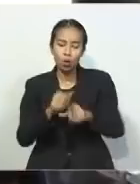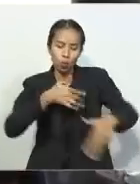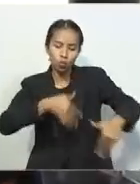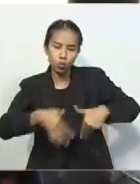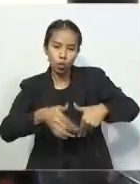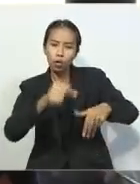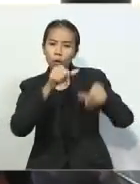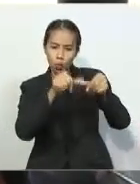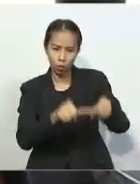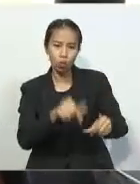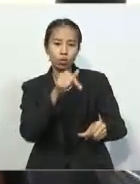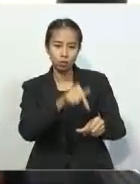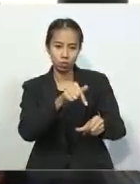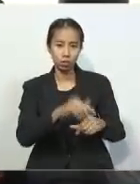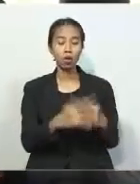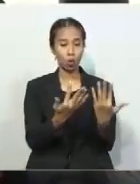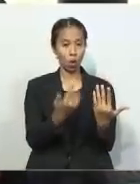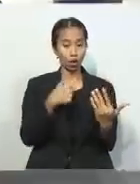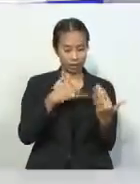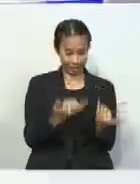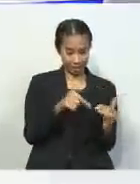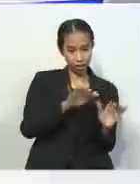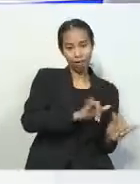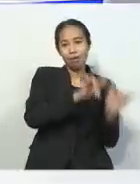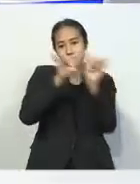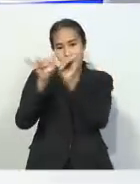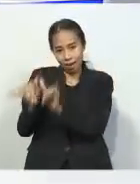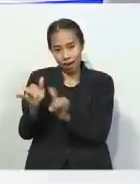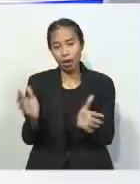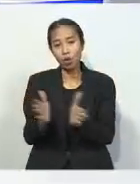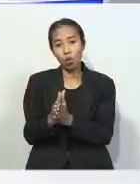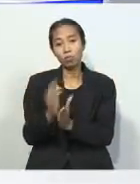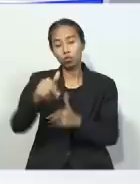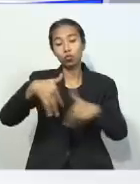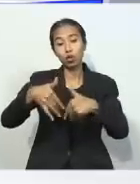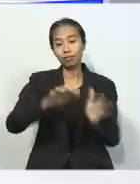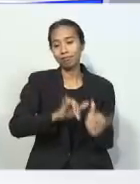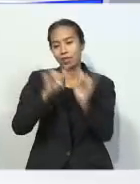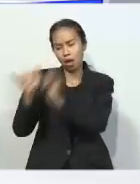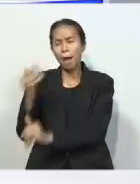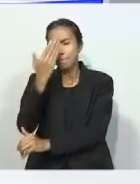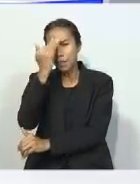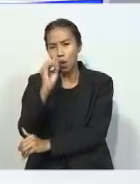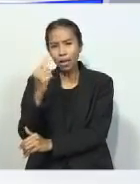ที่อยู่ปากพนังฝั่งตะวันออกนะฮะเดี๋ยวสักครู่เราจะออกจากพื้นที่ตรงนี้แล้วนะครับพร้อมๆกับบ้านเพราะว่าน่